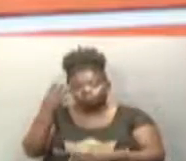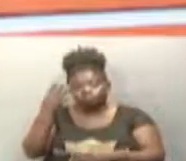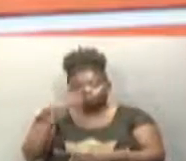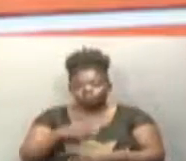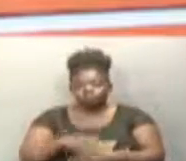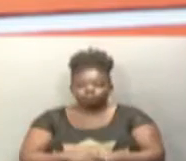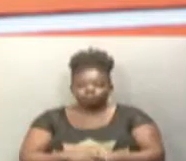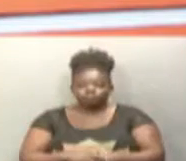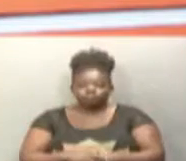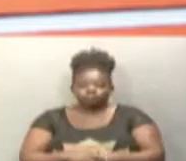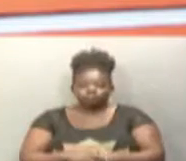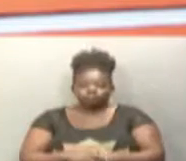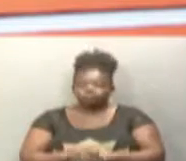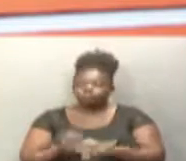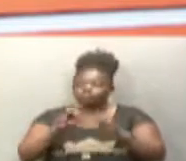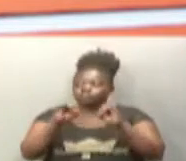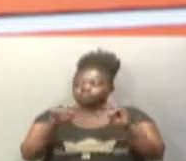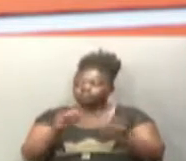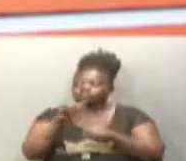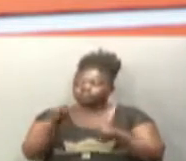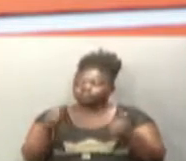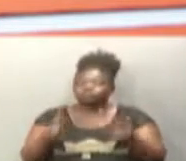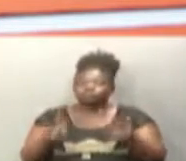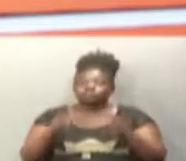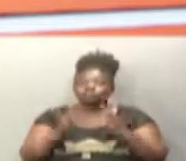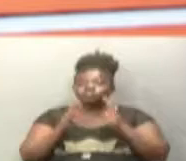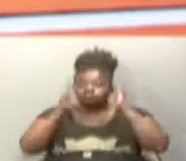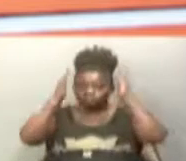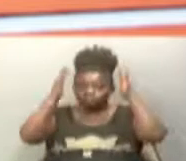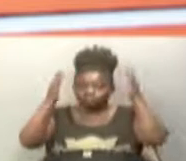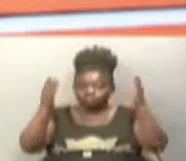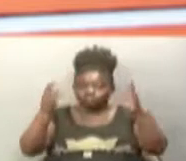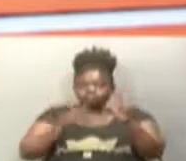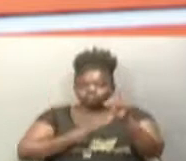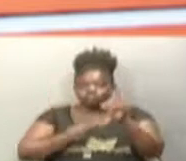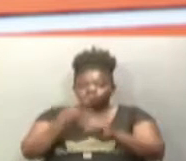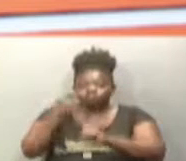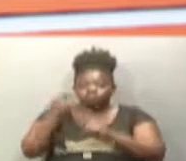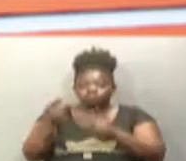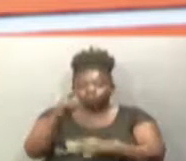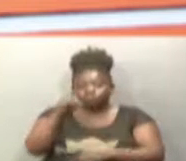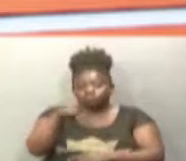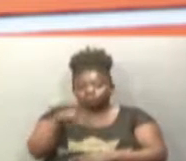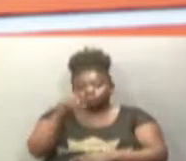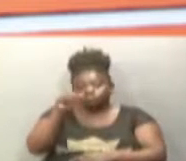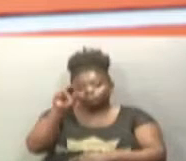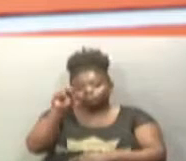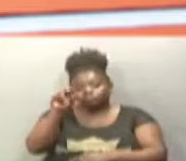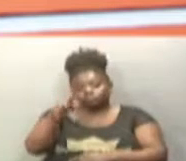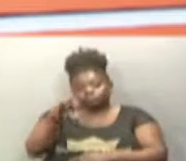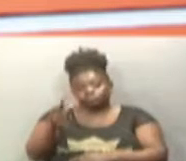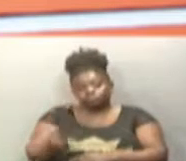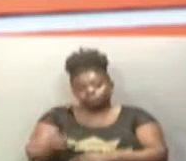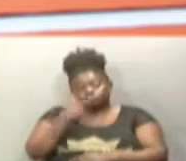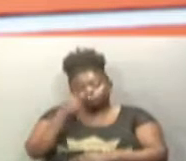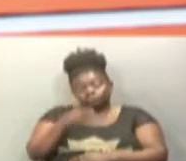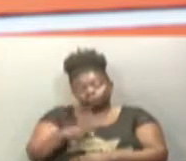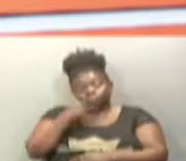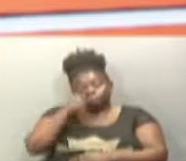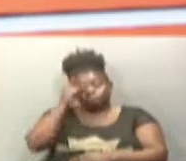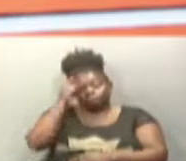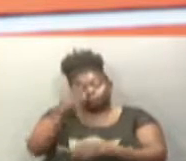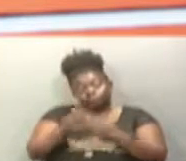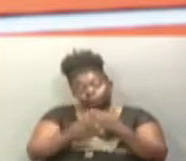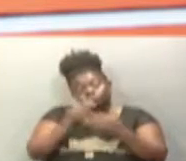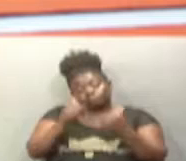We wow. Mumawulira amalala. Saba sumba wesaze kuru erie Kampala. Po semwogerere onakalati dabazadde